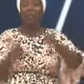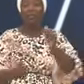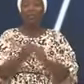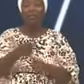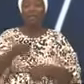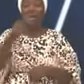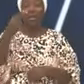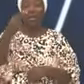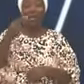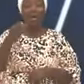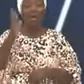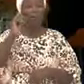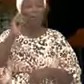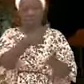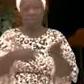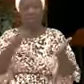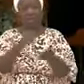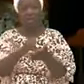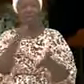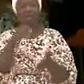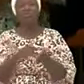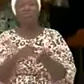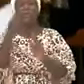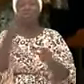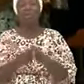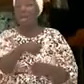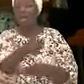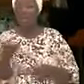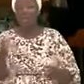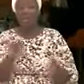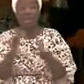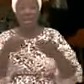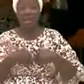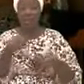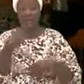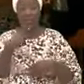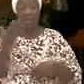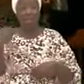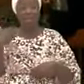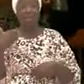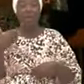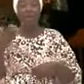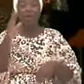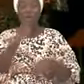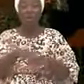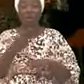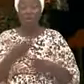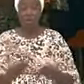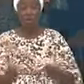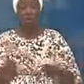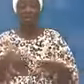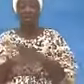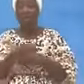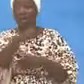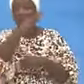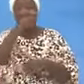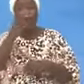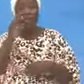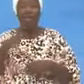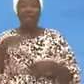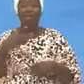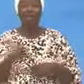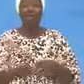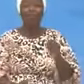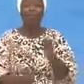var nul et cela tout ce qu'ils ont dit sous la terre dans la forêt le